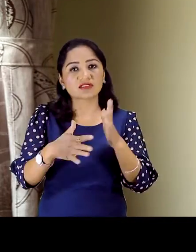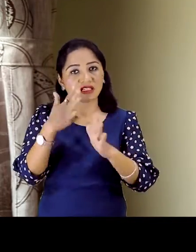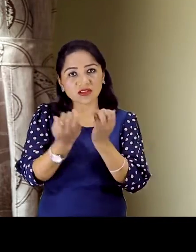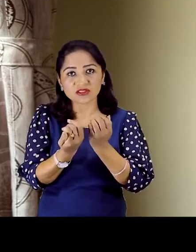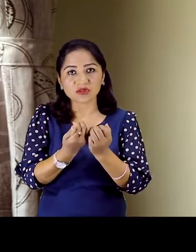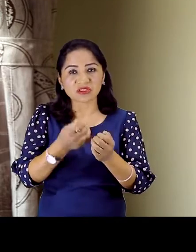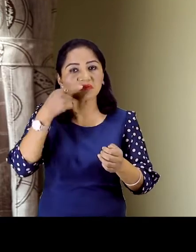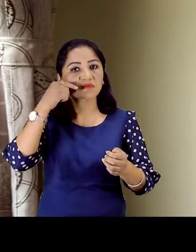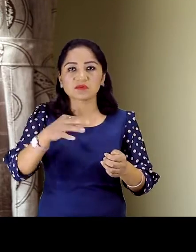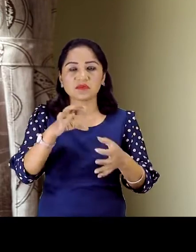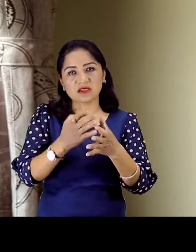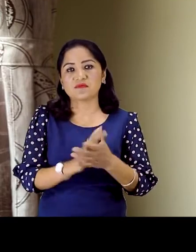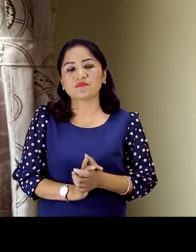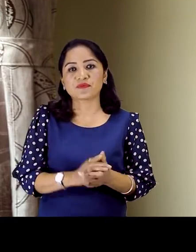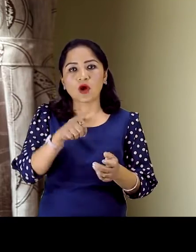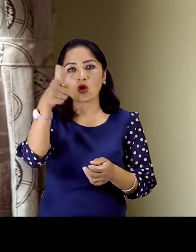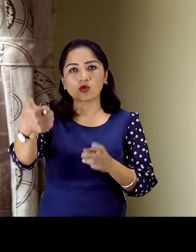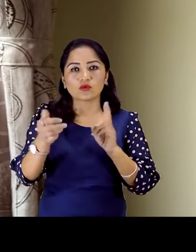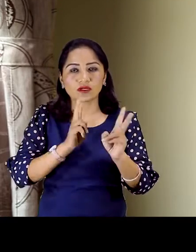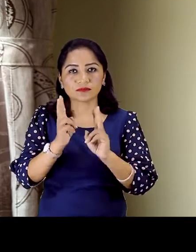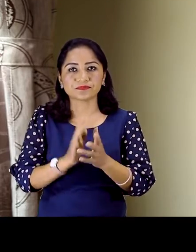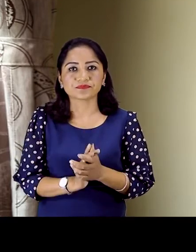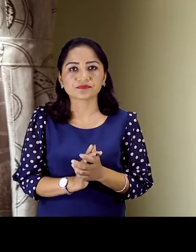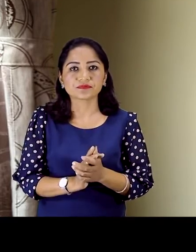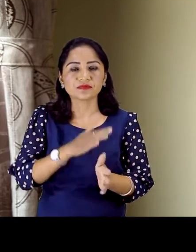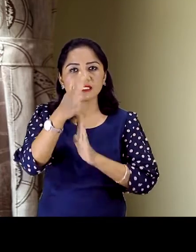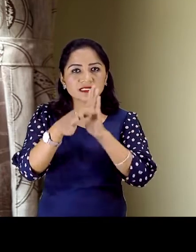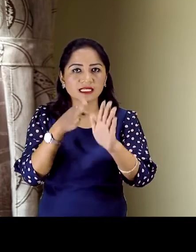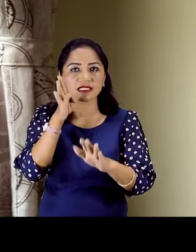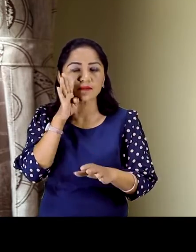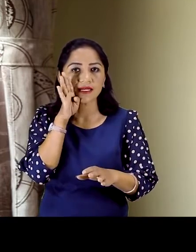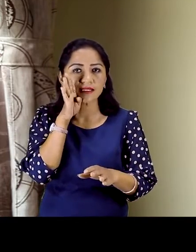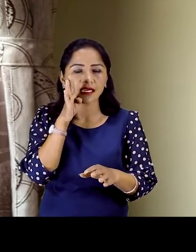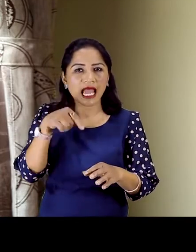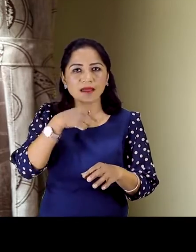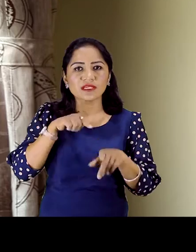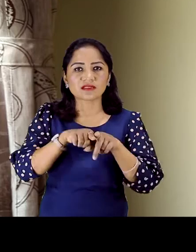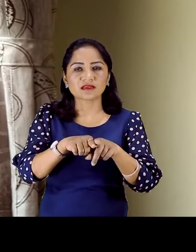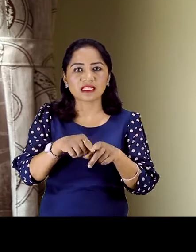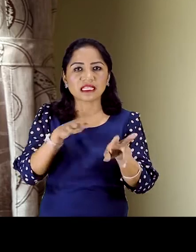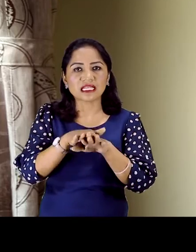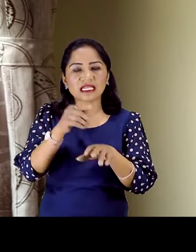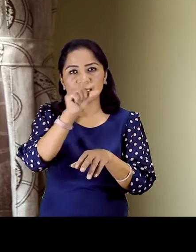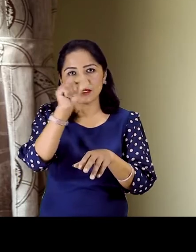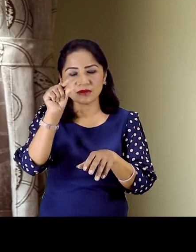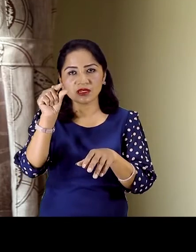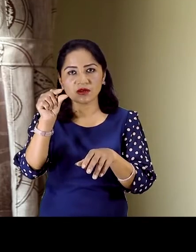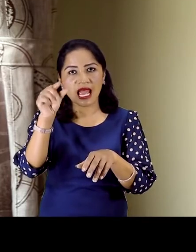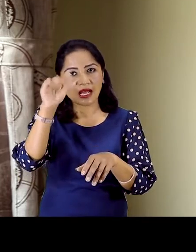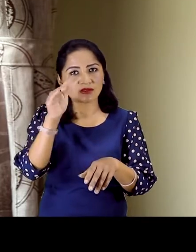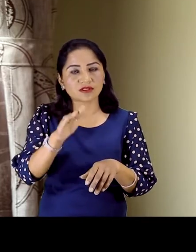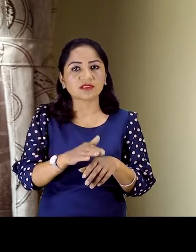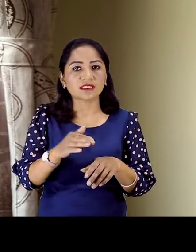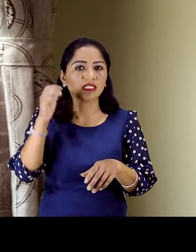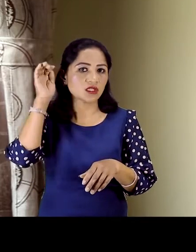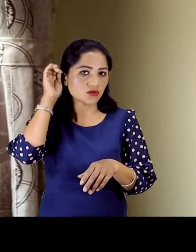रहाचा बढ़ी थक्ताई तयी उदाई नहां। के सरू कस्तों समाद भाहेरी,